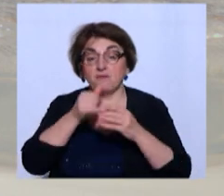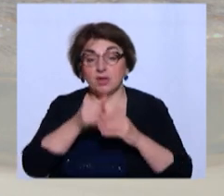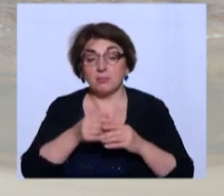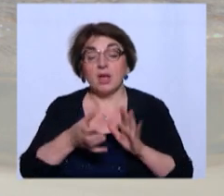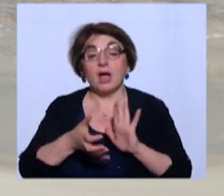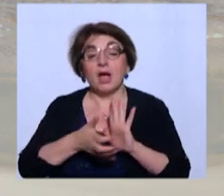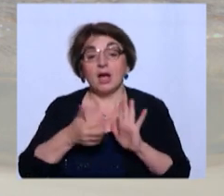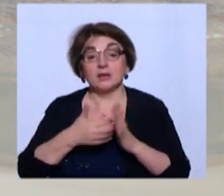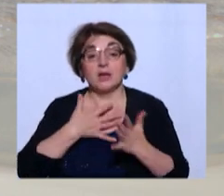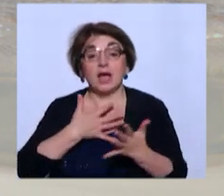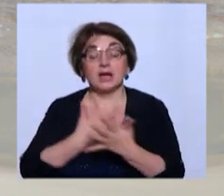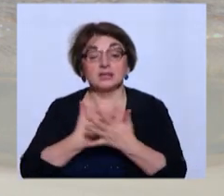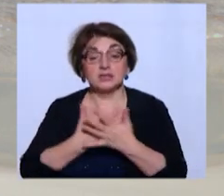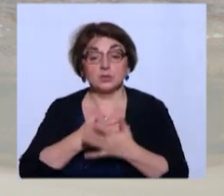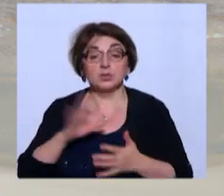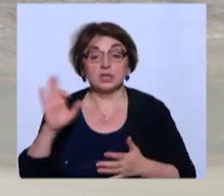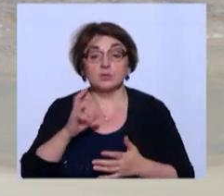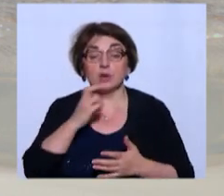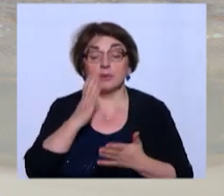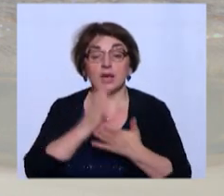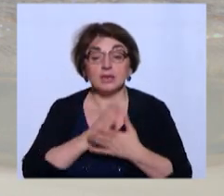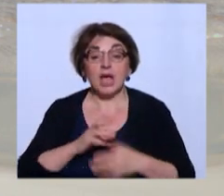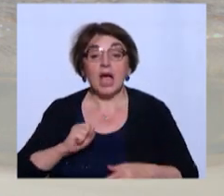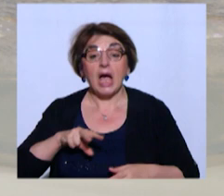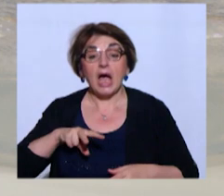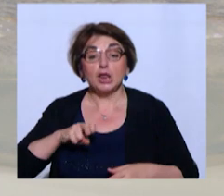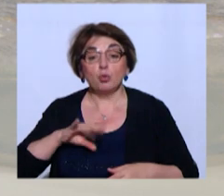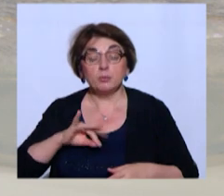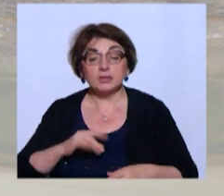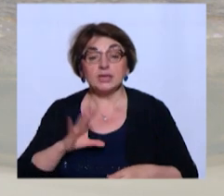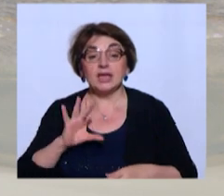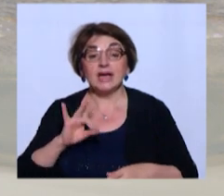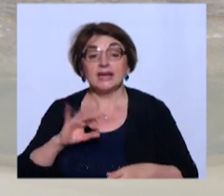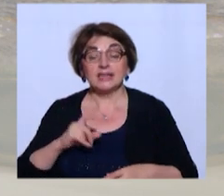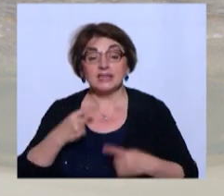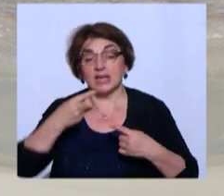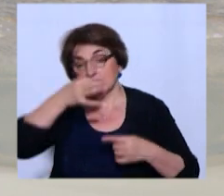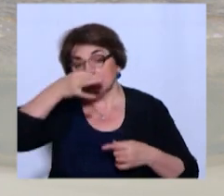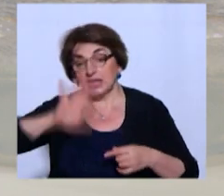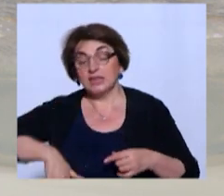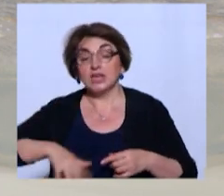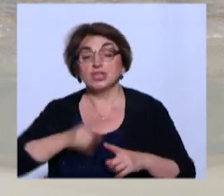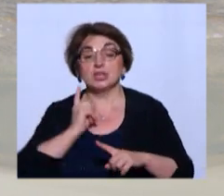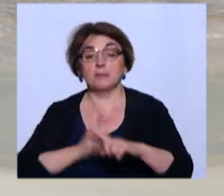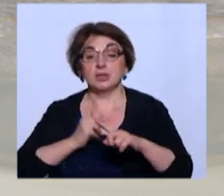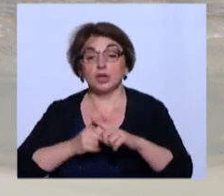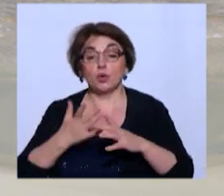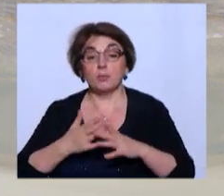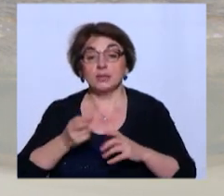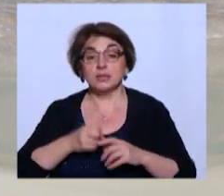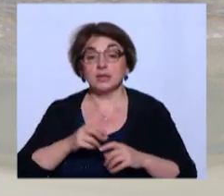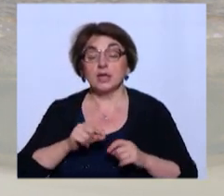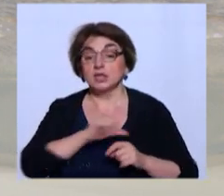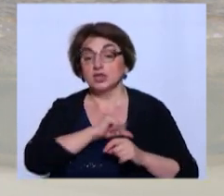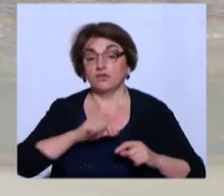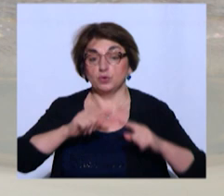უფრო ნაკლებად აქტიური ელემენტები არიან ალუმინი, რკინა და დანარჩენი მეტალები, რომლებიც მოთავსებულიან იარ პერიოდულობის